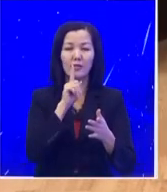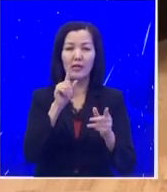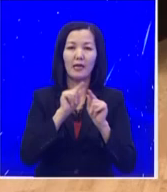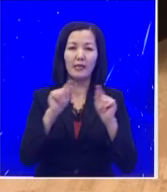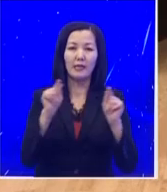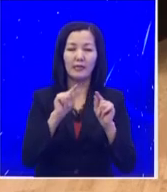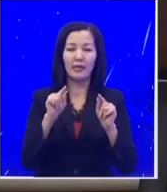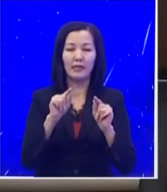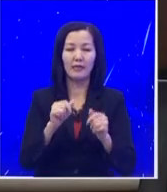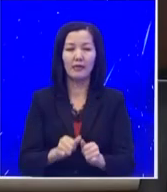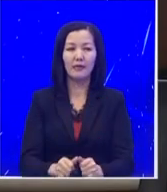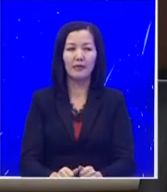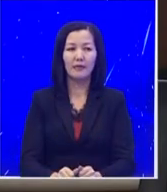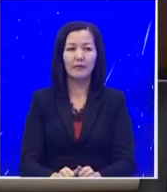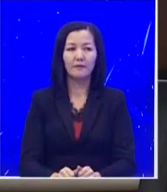өнерлерін тамашалады.